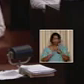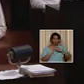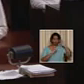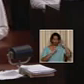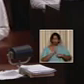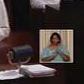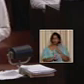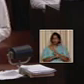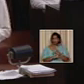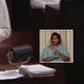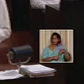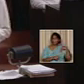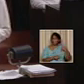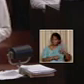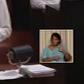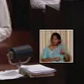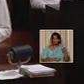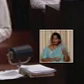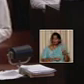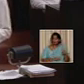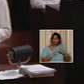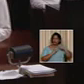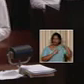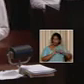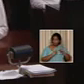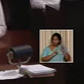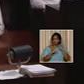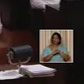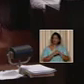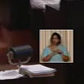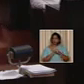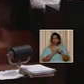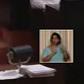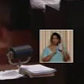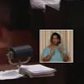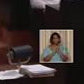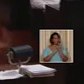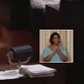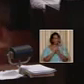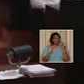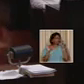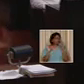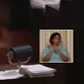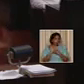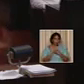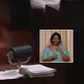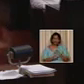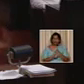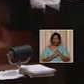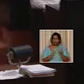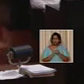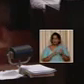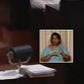විශ්වවිද්‍යාලීය උපකලපතිවරයා විසින් විශ්වවිද්‍යාලය තුළ සිදු කරගෙන යනු ලබන වැඩපිළිවෙල පිළිබඳව රජය ගෙන